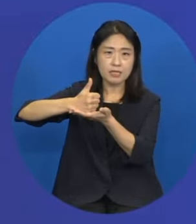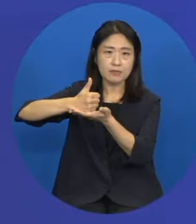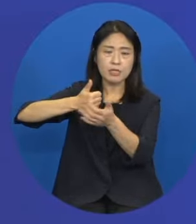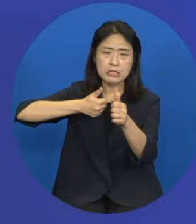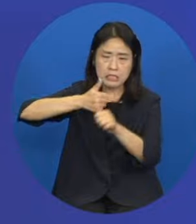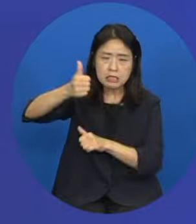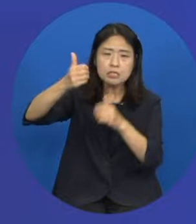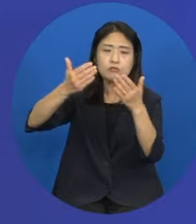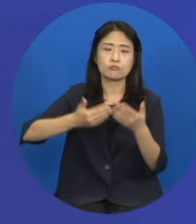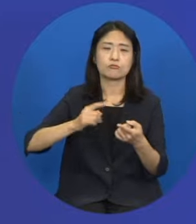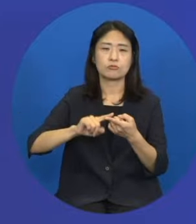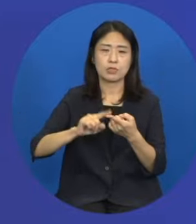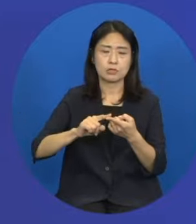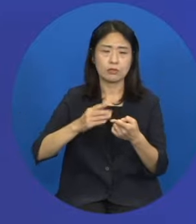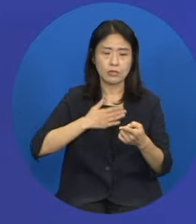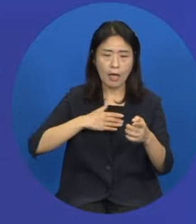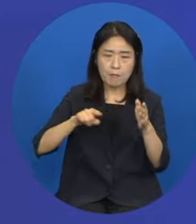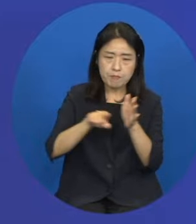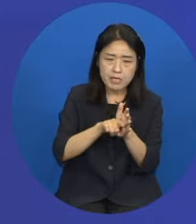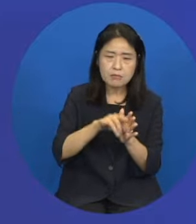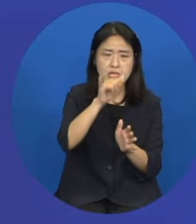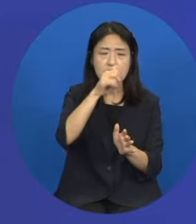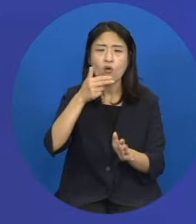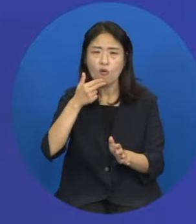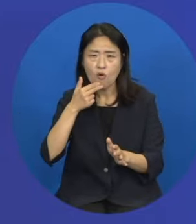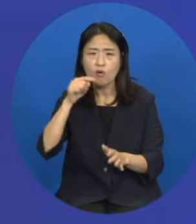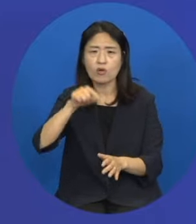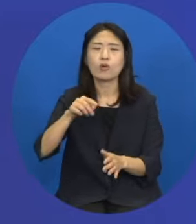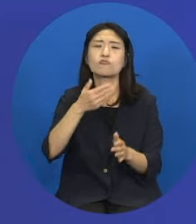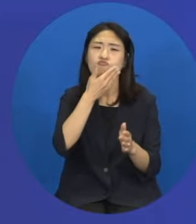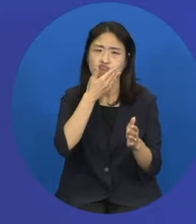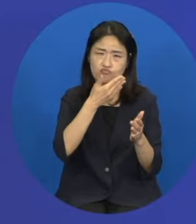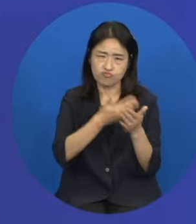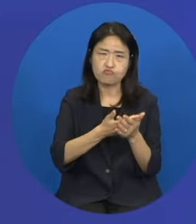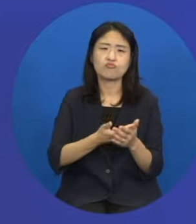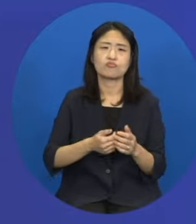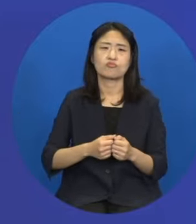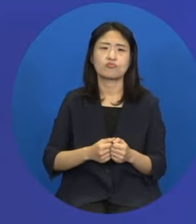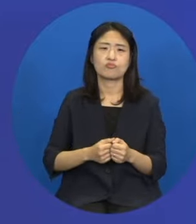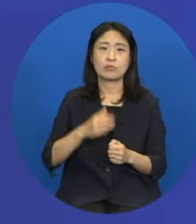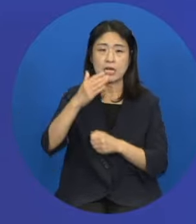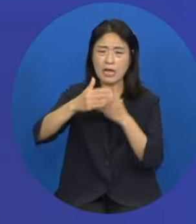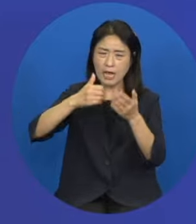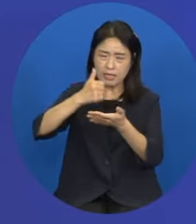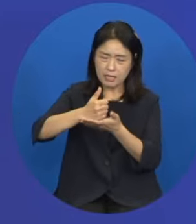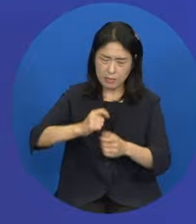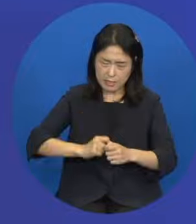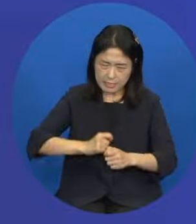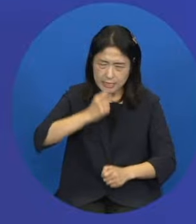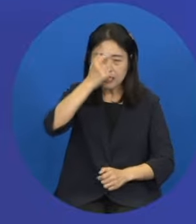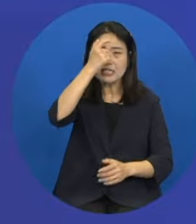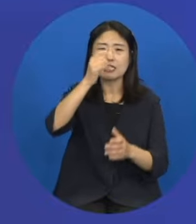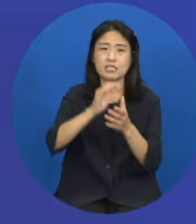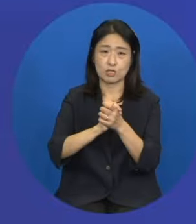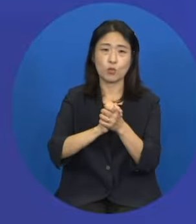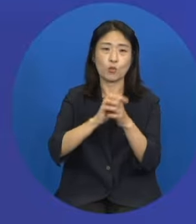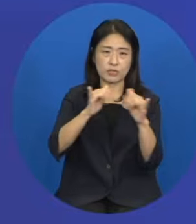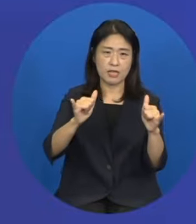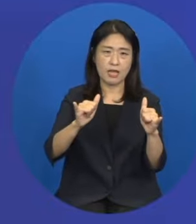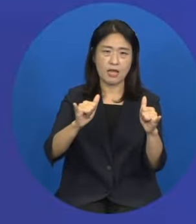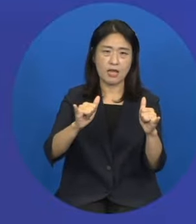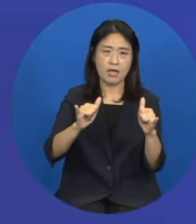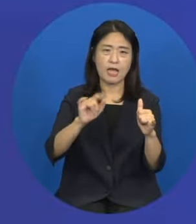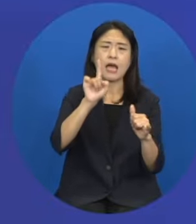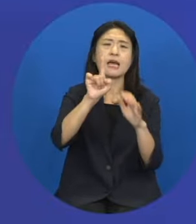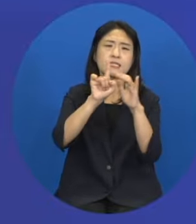없냐? 그게 문제인 것이죠. 하나님 앞에 진실된 100명의 기도자, 아니 한 명의 히스기야